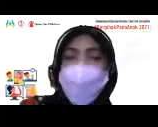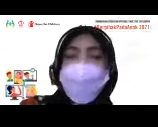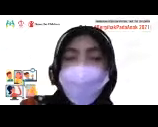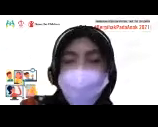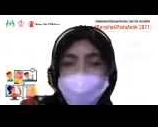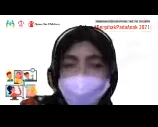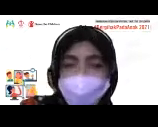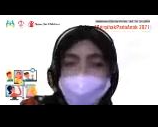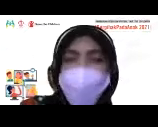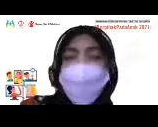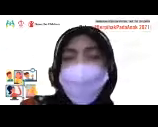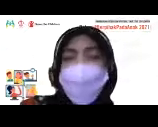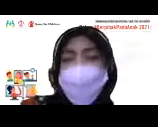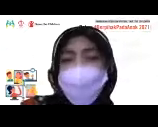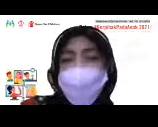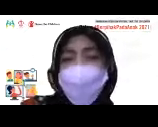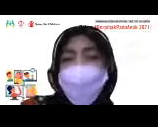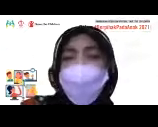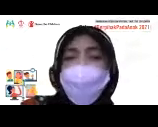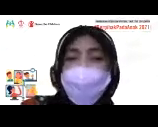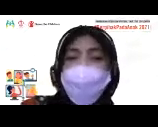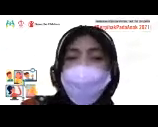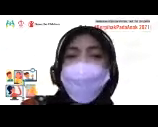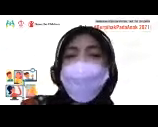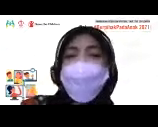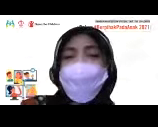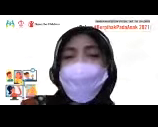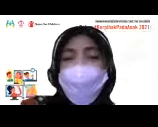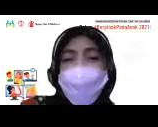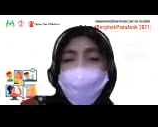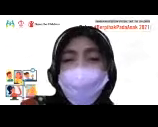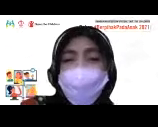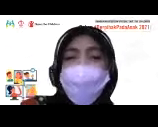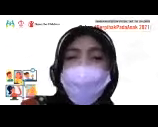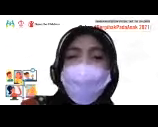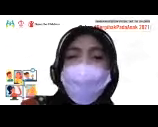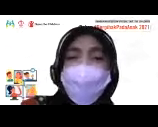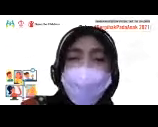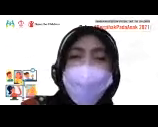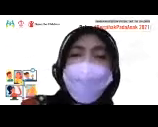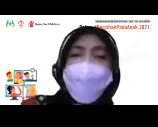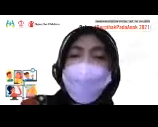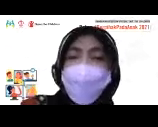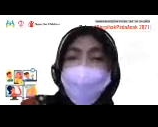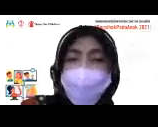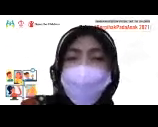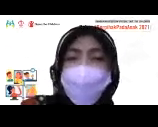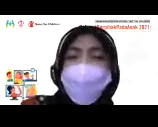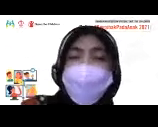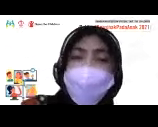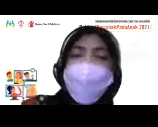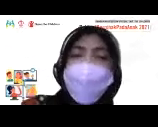luas dan secara benar. Salah satunya itu mengadakan perluasan tenaga